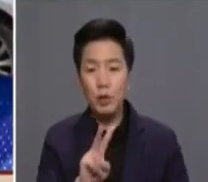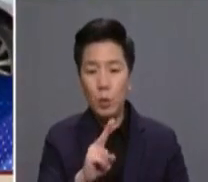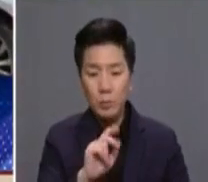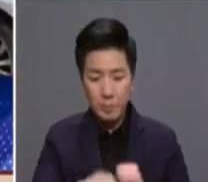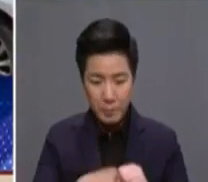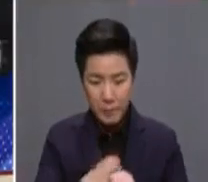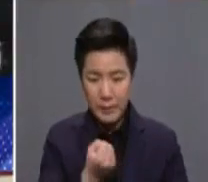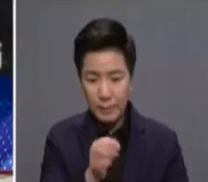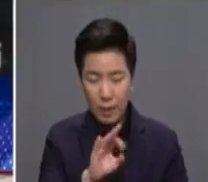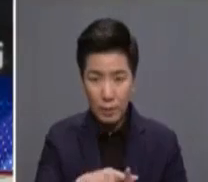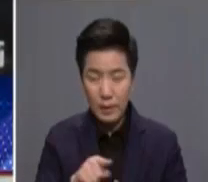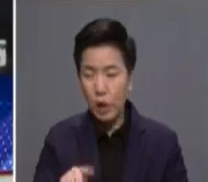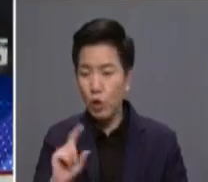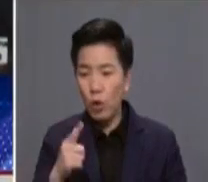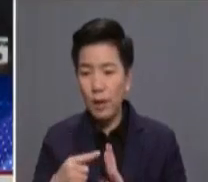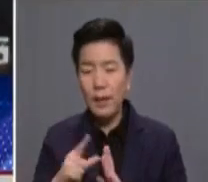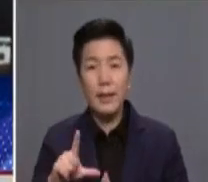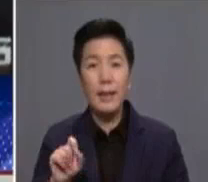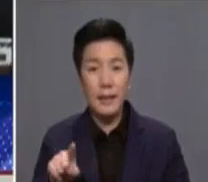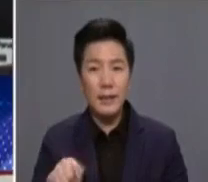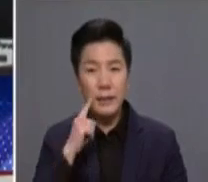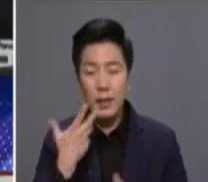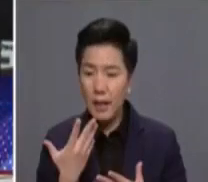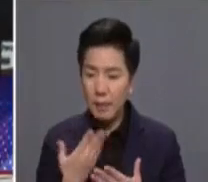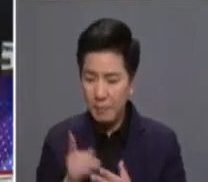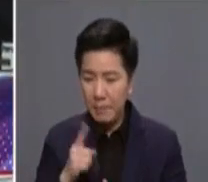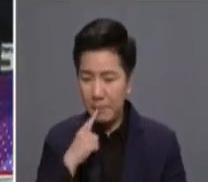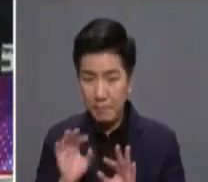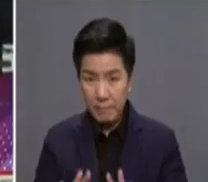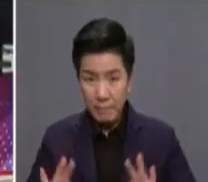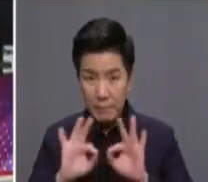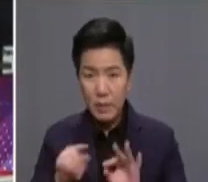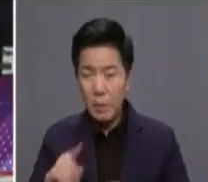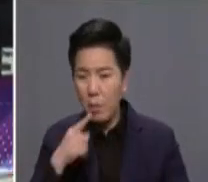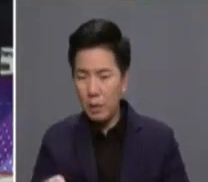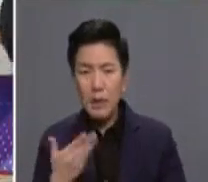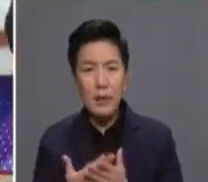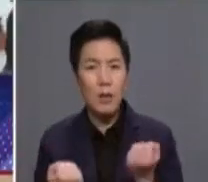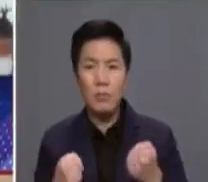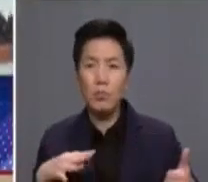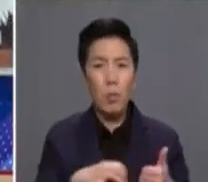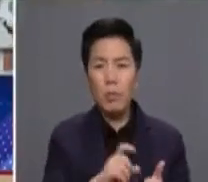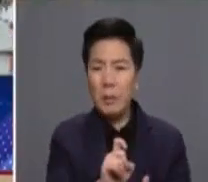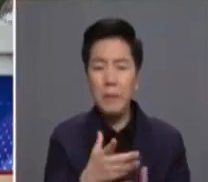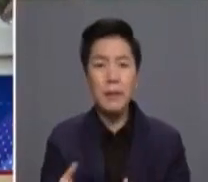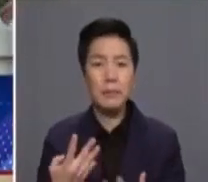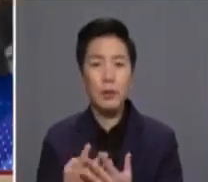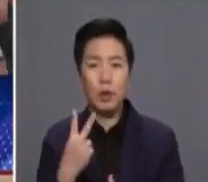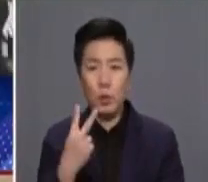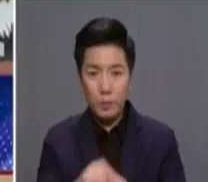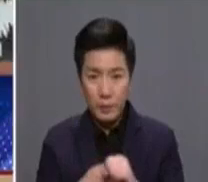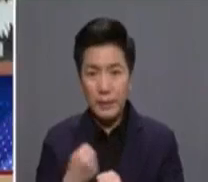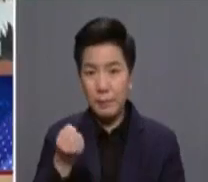2ปี19เดือนนางทองเรศวงศรีชาซึ่งเป็นพยานปากสำคัญที่ยืนยันว่าครูจอมทรัพย์ไม่ได้ขับรถชนคนตายจำคุก2